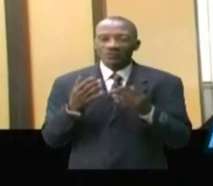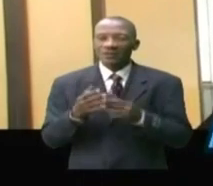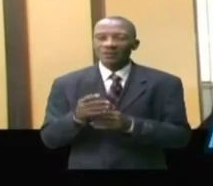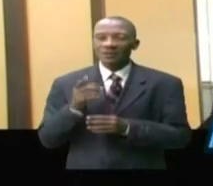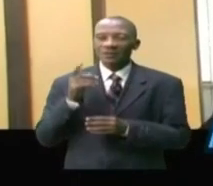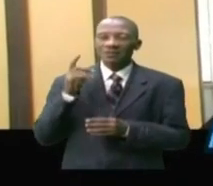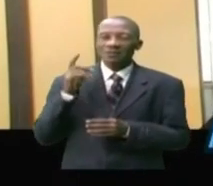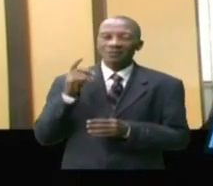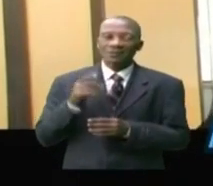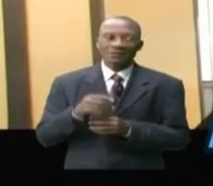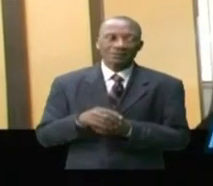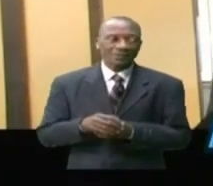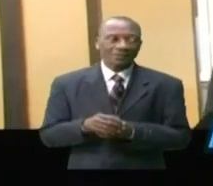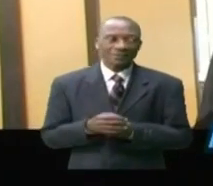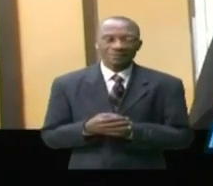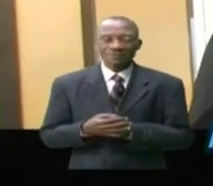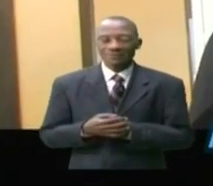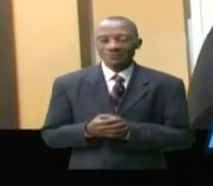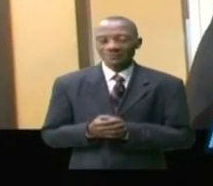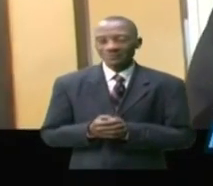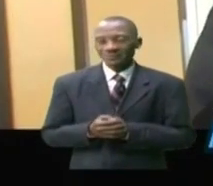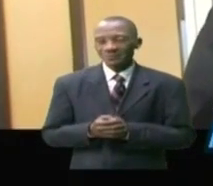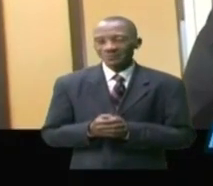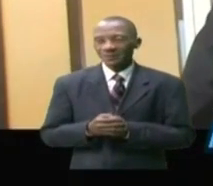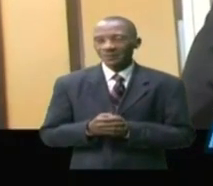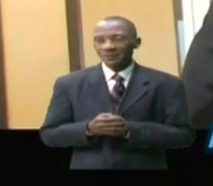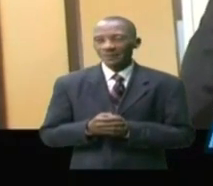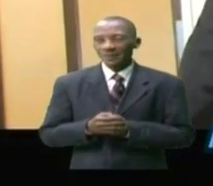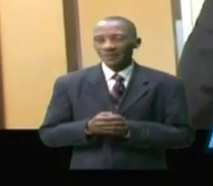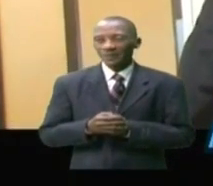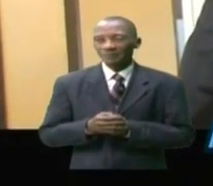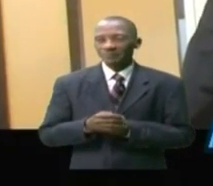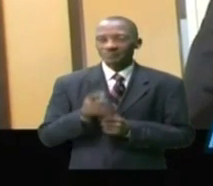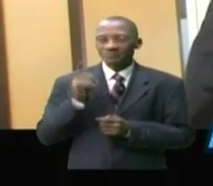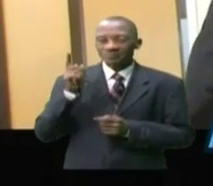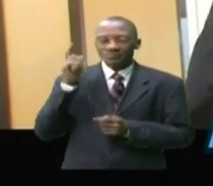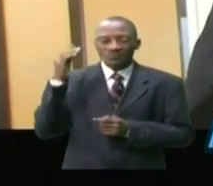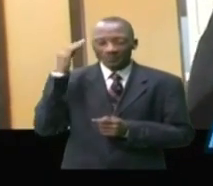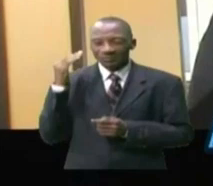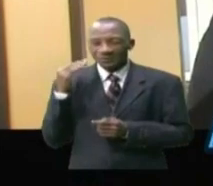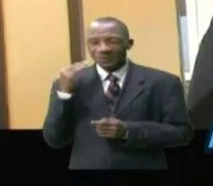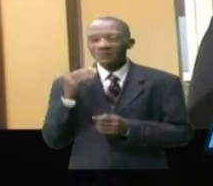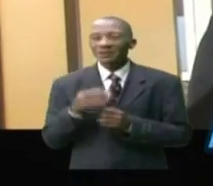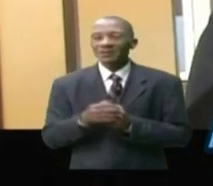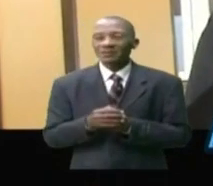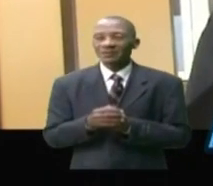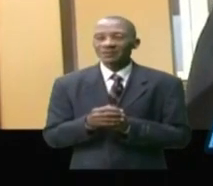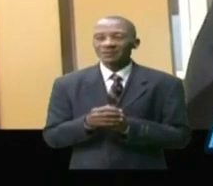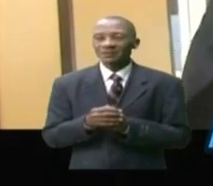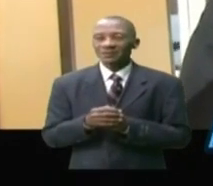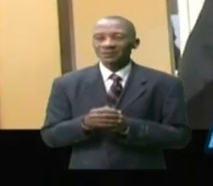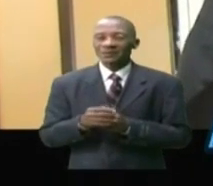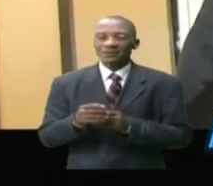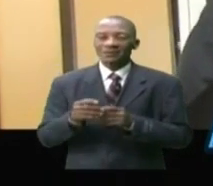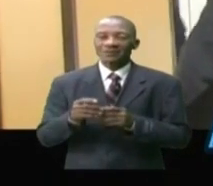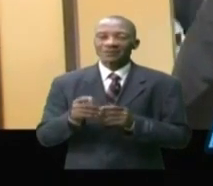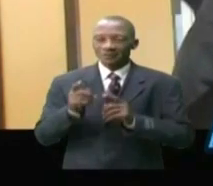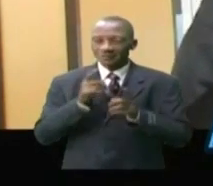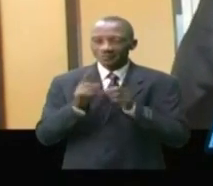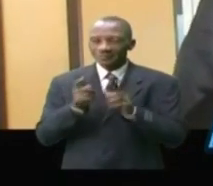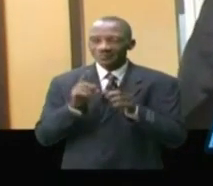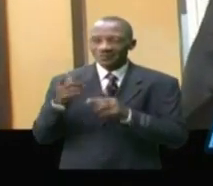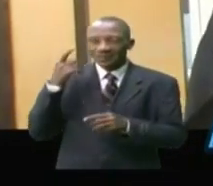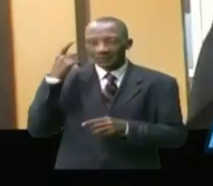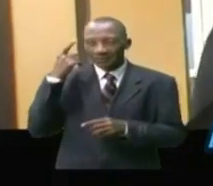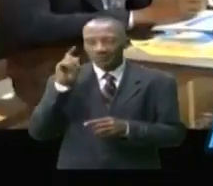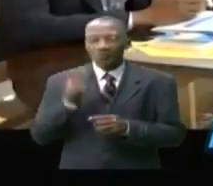se dit cadre interinstitutionnel, où le président a le loisir de consulter en fait les institutions